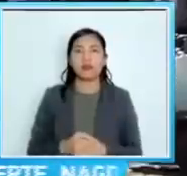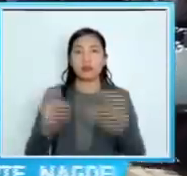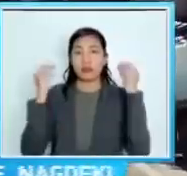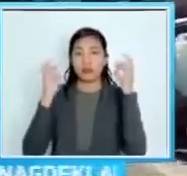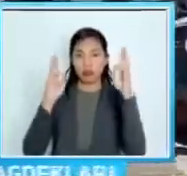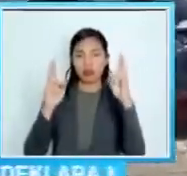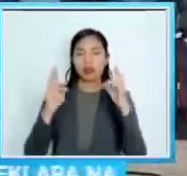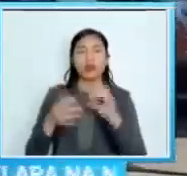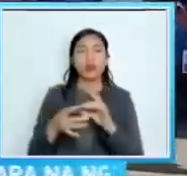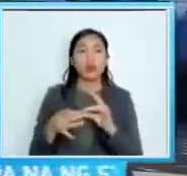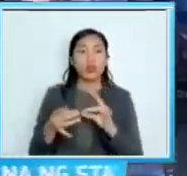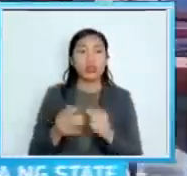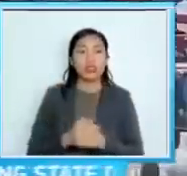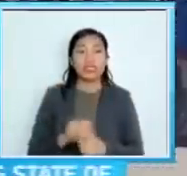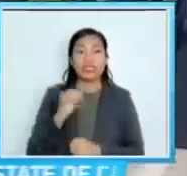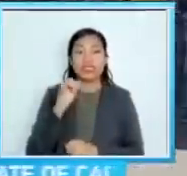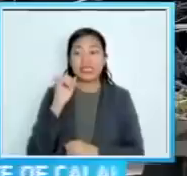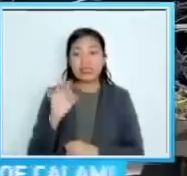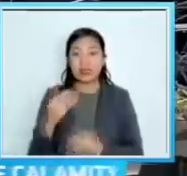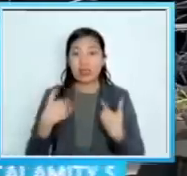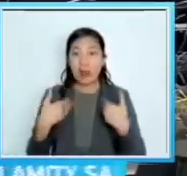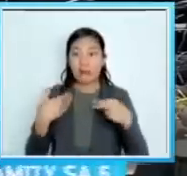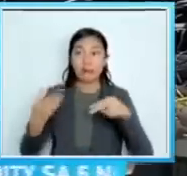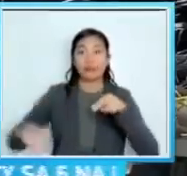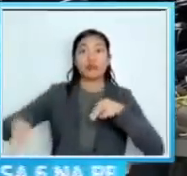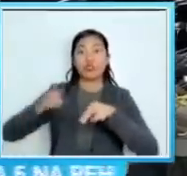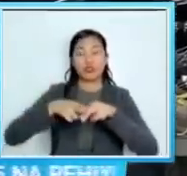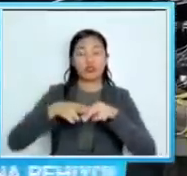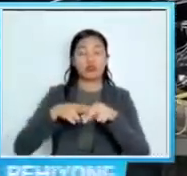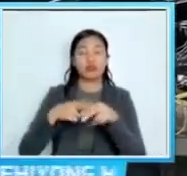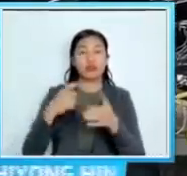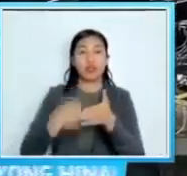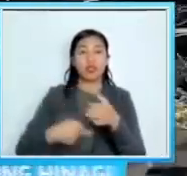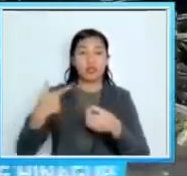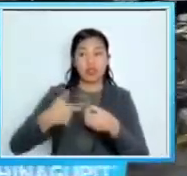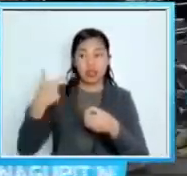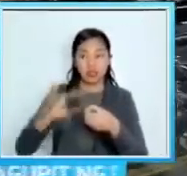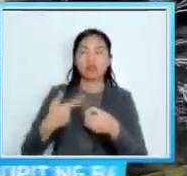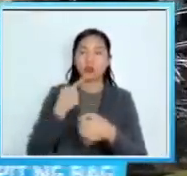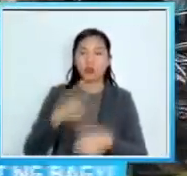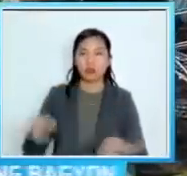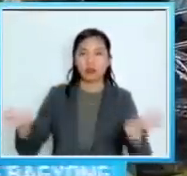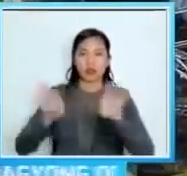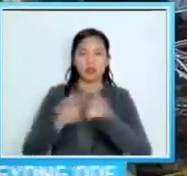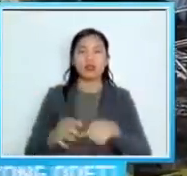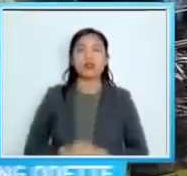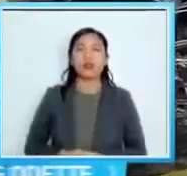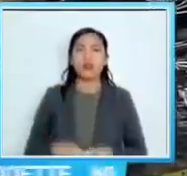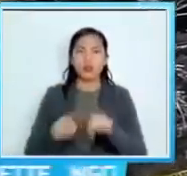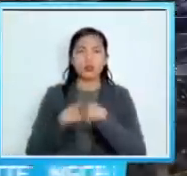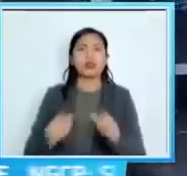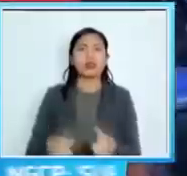ang mga gasolinahang mahuhuli mag-overprice. Hamon din sa mga taga Cebu ang kawalan ng supply ng kuryente at ang linya